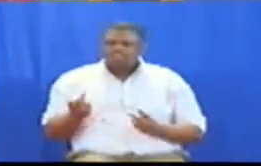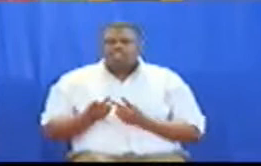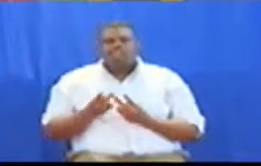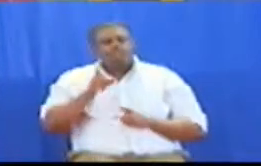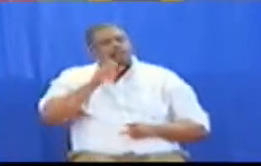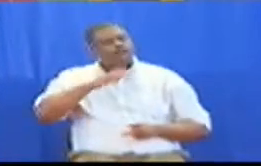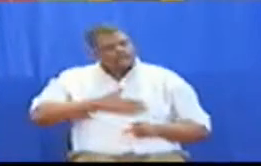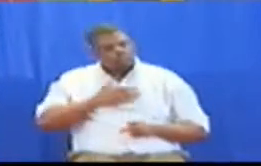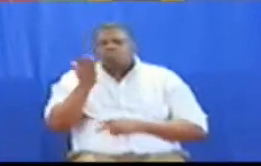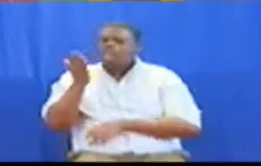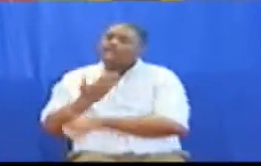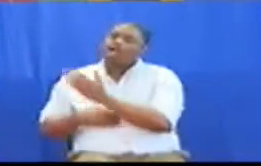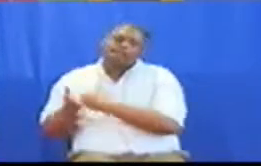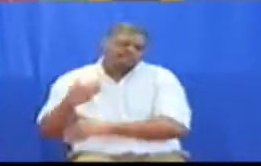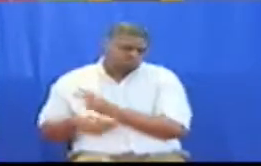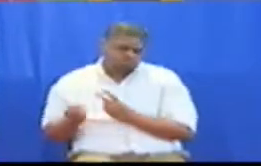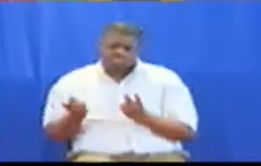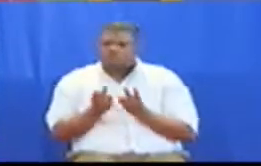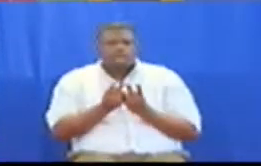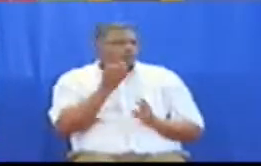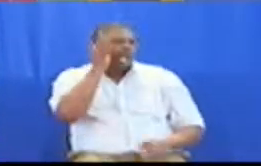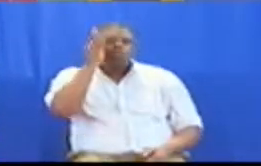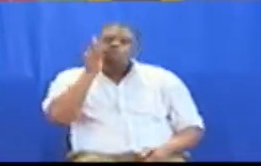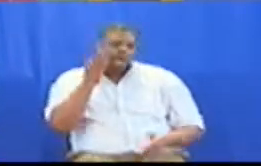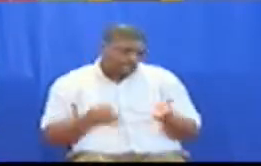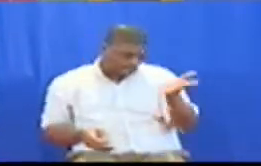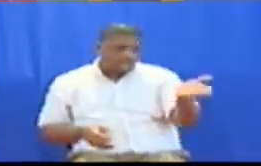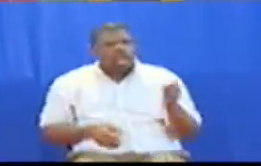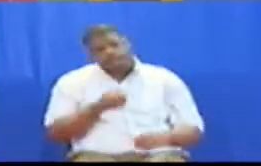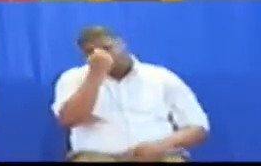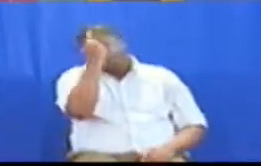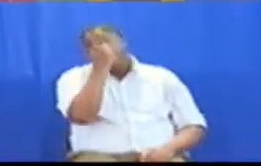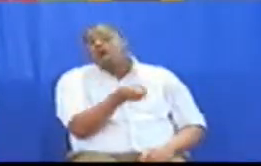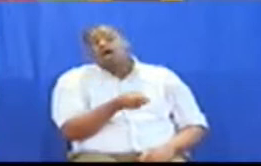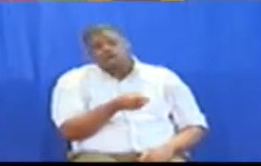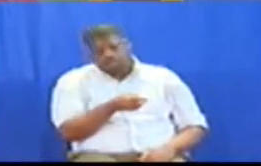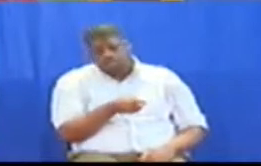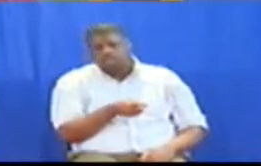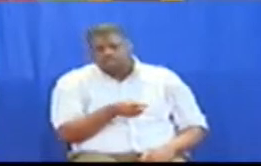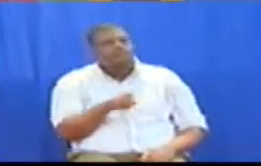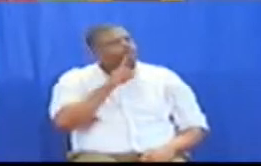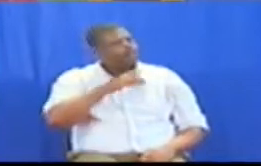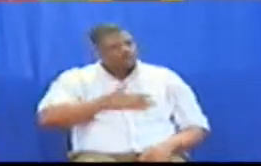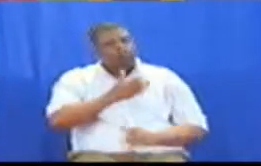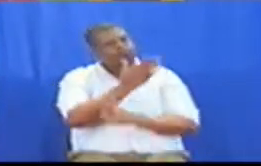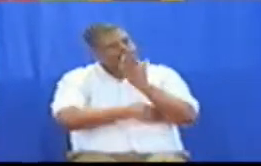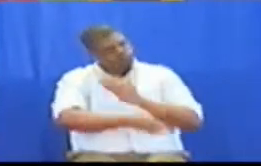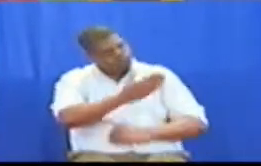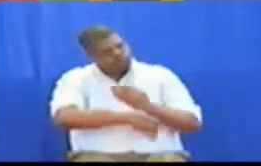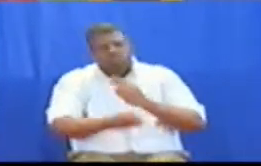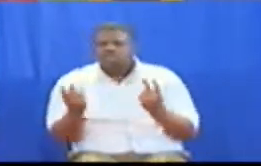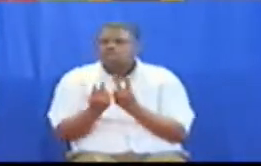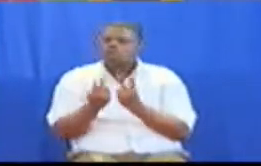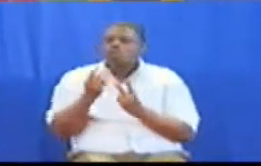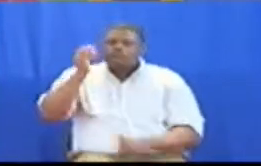mama yangu ni kama Stella Ikupa. Nafikiri mnanielewa. Kwa hiyo nampongeza sana Mheshimiwa Rais kwa kutambua